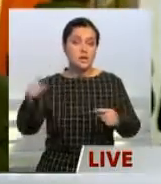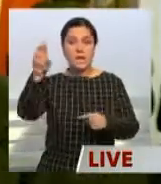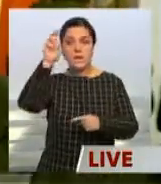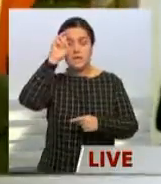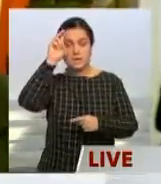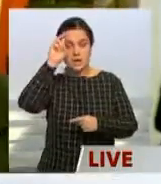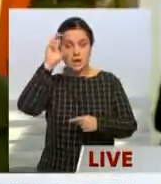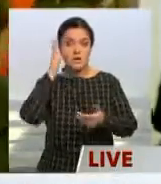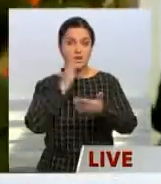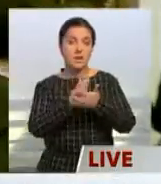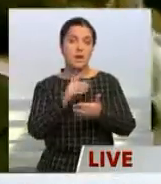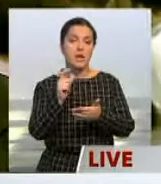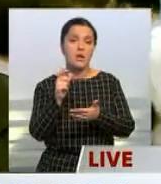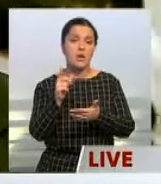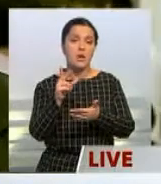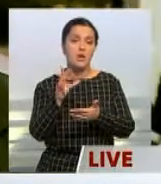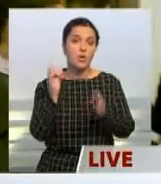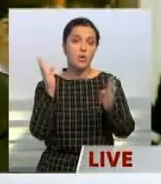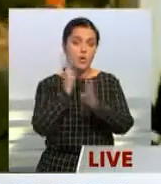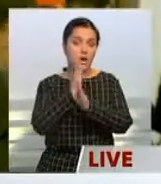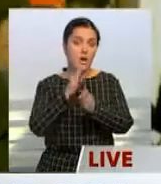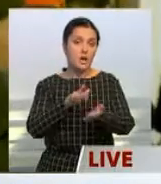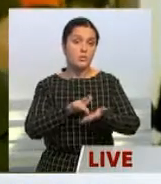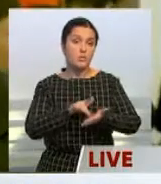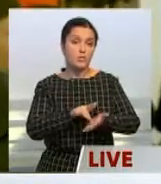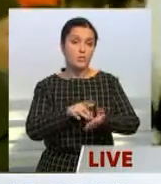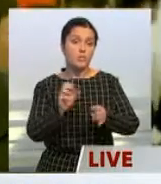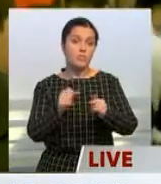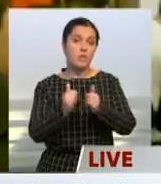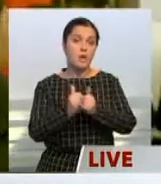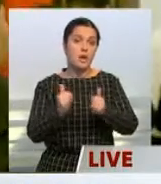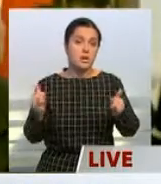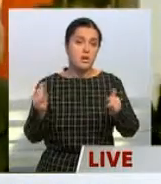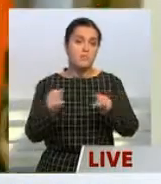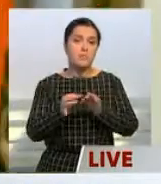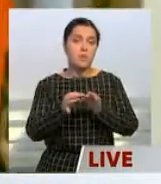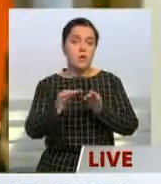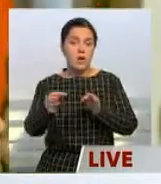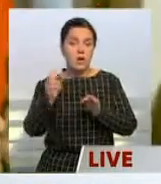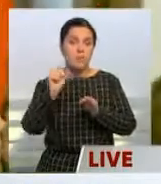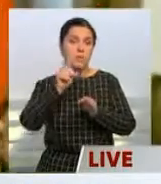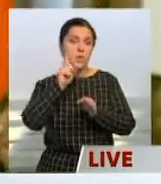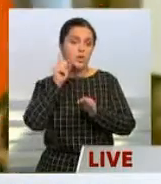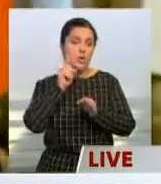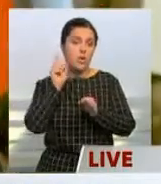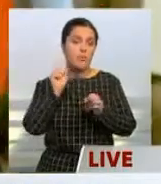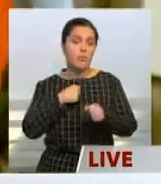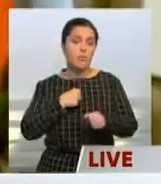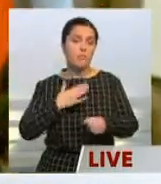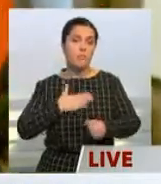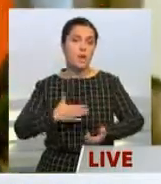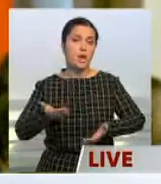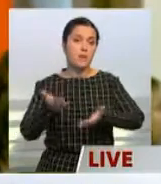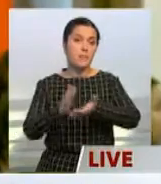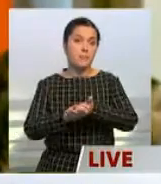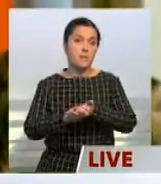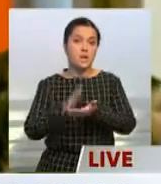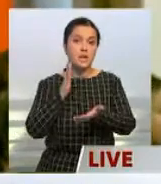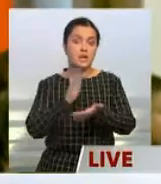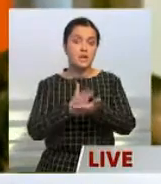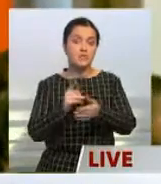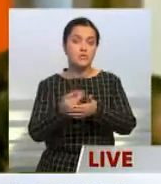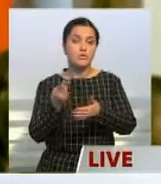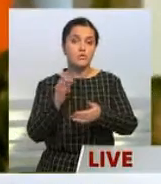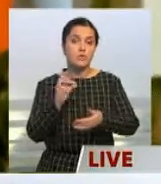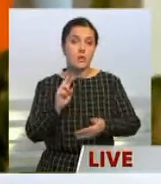теме экотуризма, по возможности развития приключенческого, зеленого. Ну, очень приятно было познакомиться с элементами